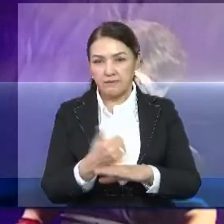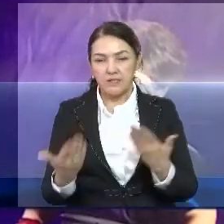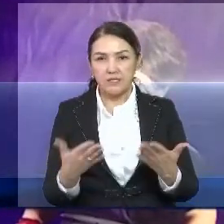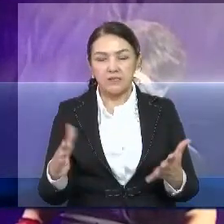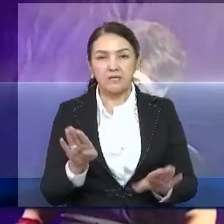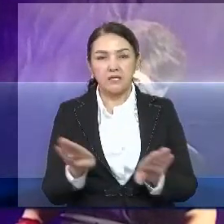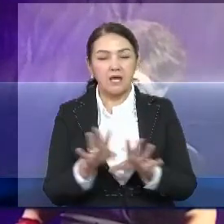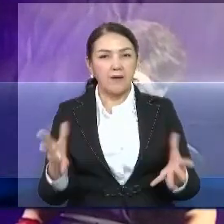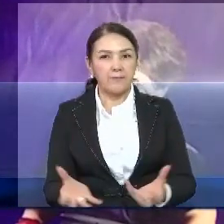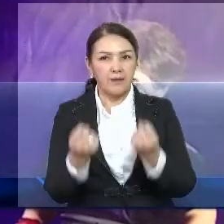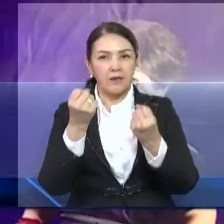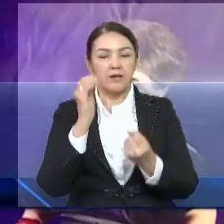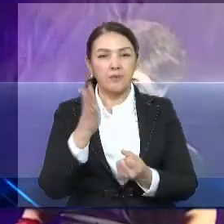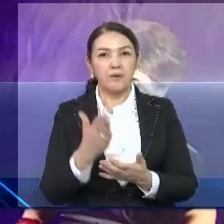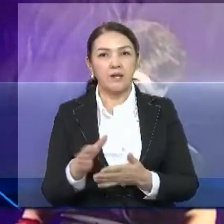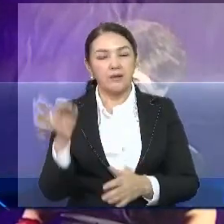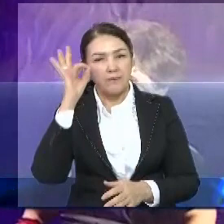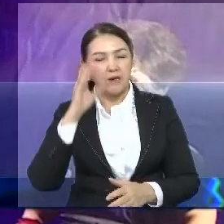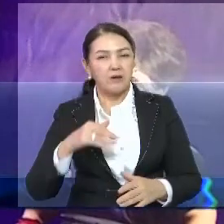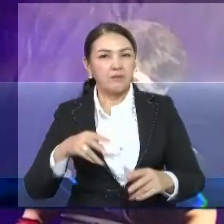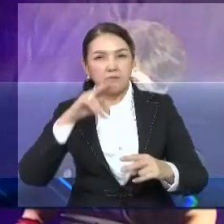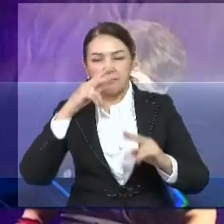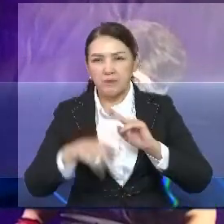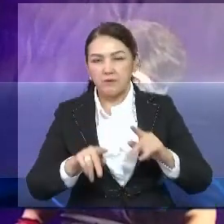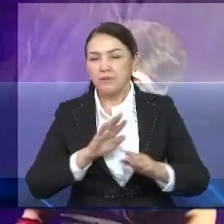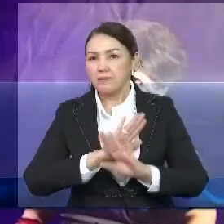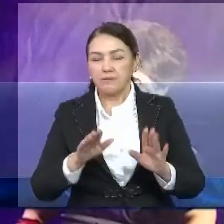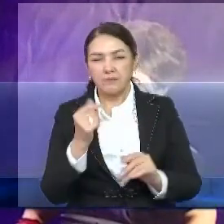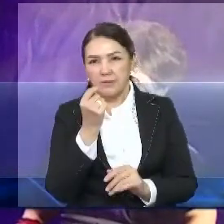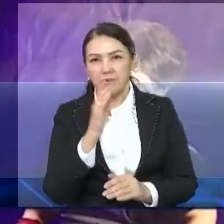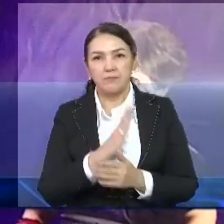такая поддержка будет, то я думаю, психологических срывов меньше будет. Не должно даже быть.